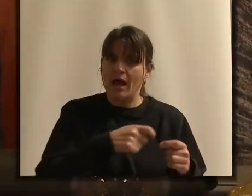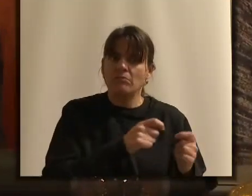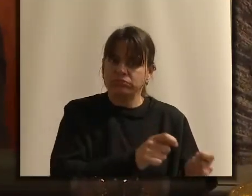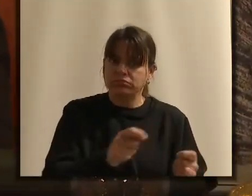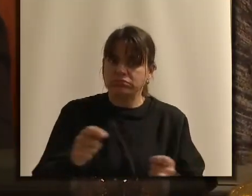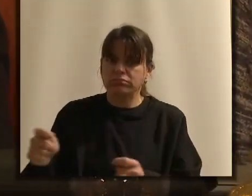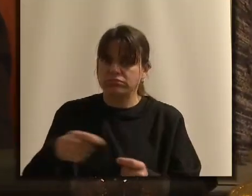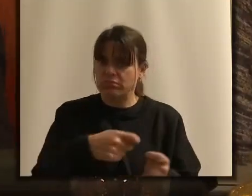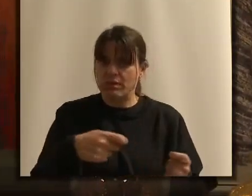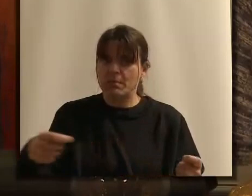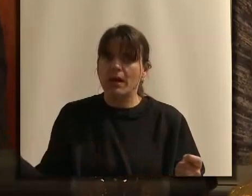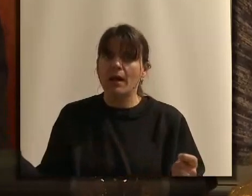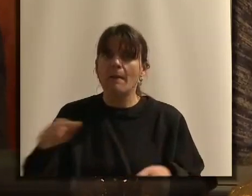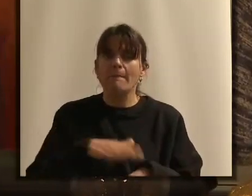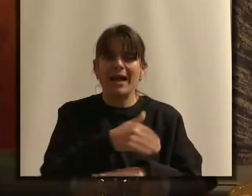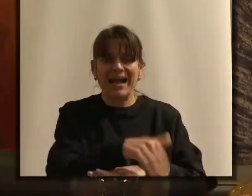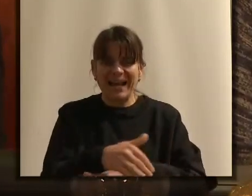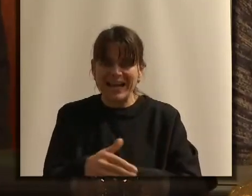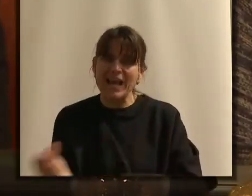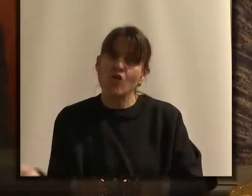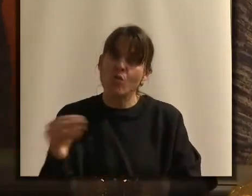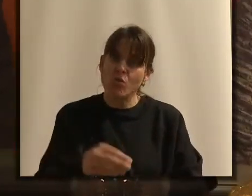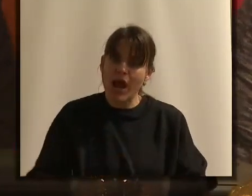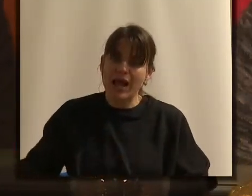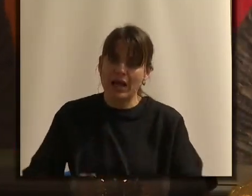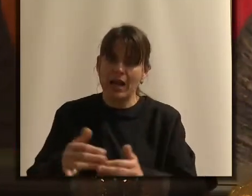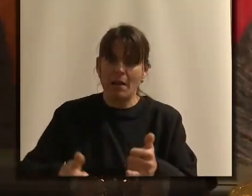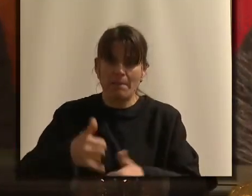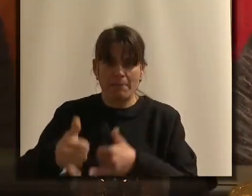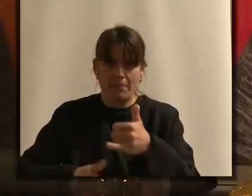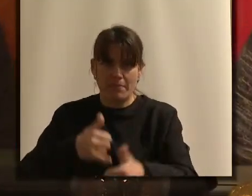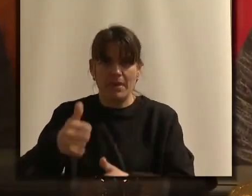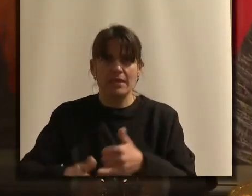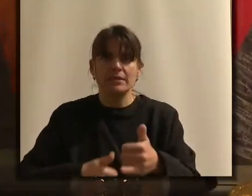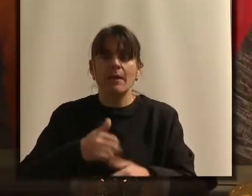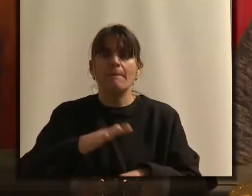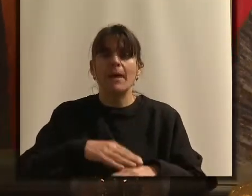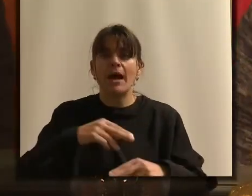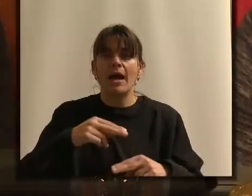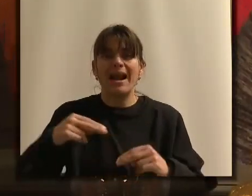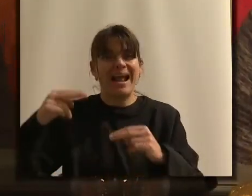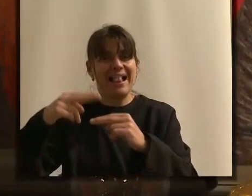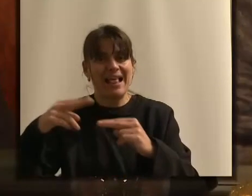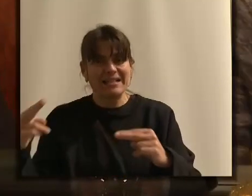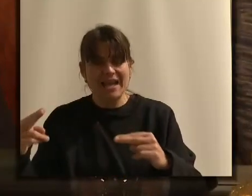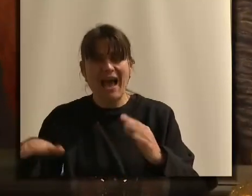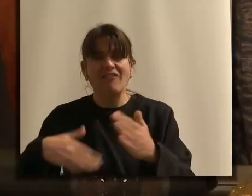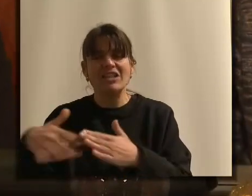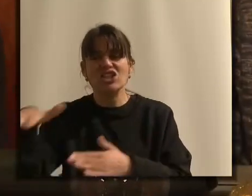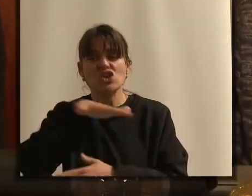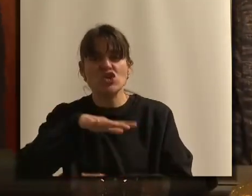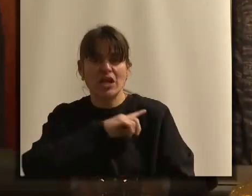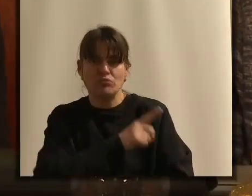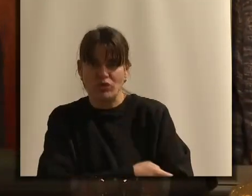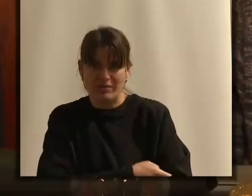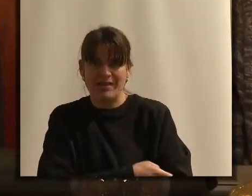àmpliament d'aquest carrer, no? Incorporant carrils bici per acabar d'enllaçar amb les obres que estan a punt de començar, que van de l'alberg a la zona esportiva. Per